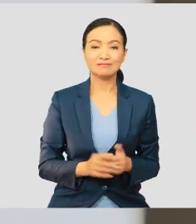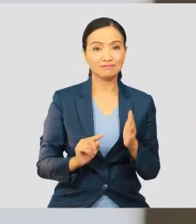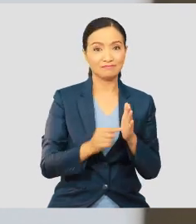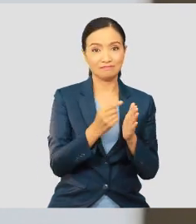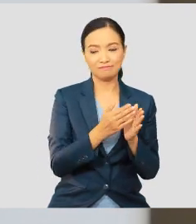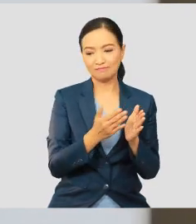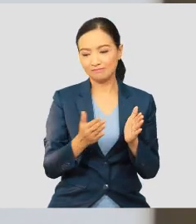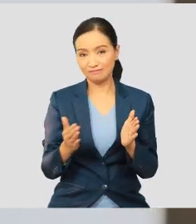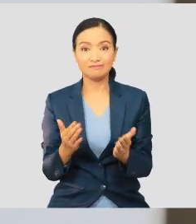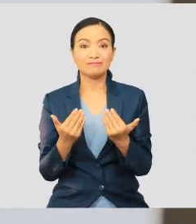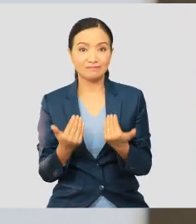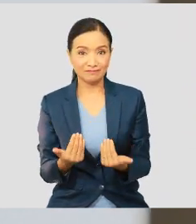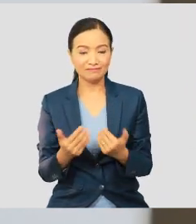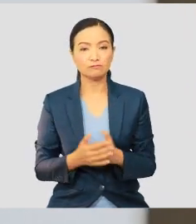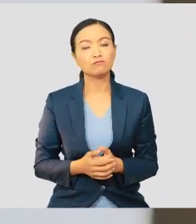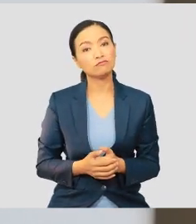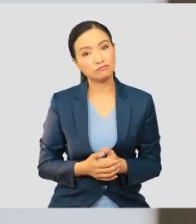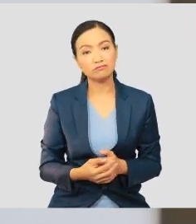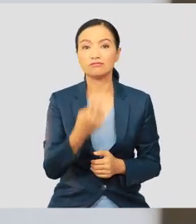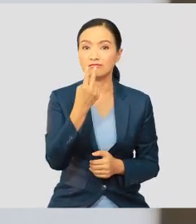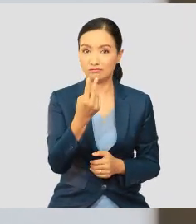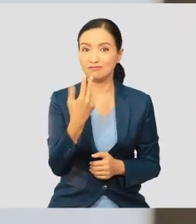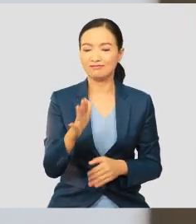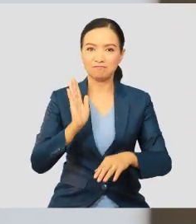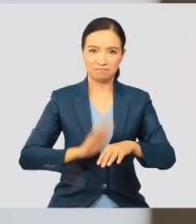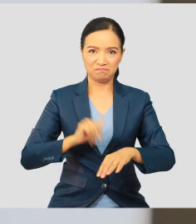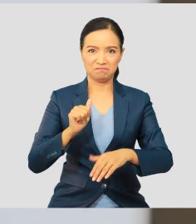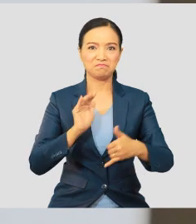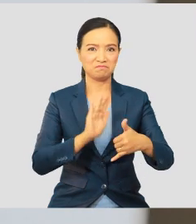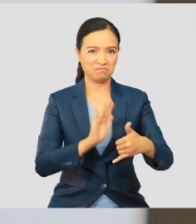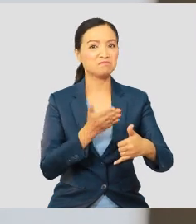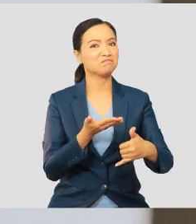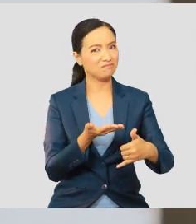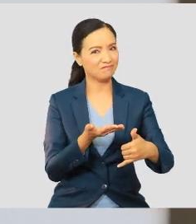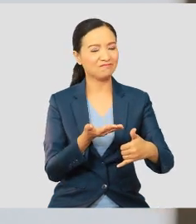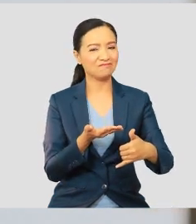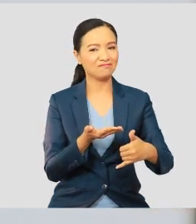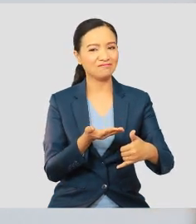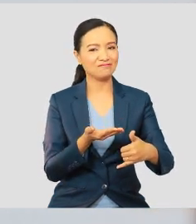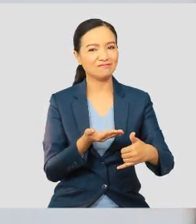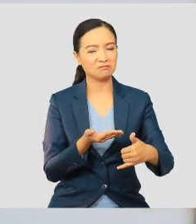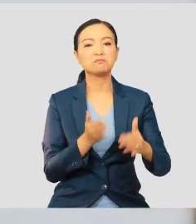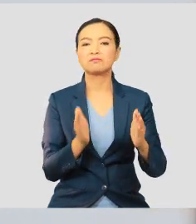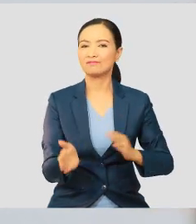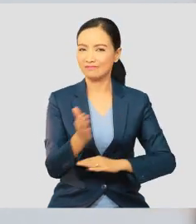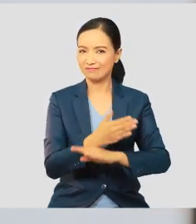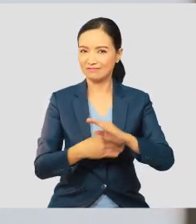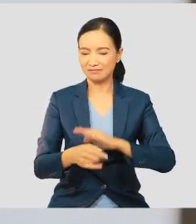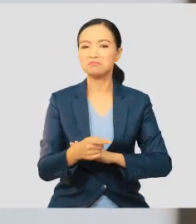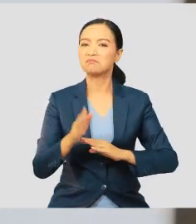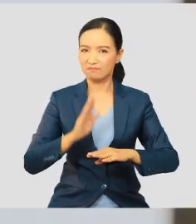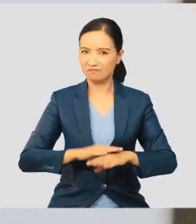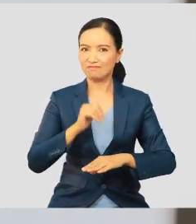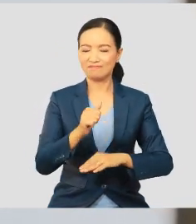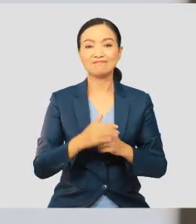มาตั้งแต่เริ่มต้นจนถึงตอนนี้นะครับก็คงจะเห็นศักยภาพแล้วก็ความสามารถนะครับของคนพิการ